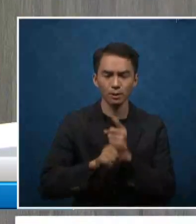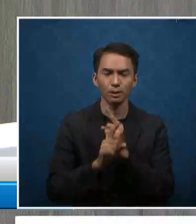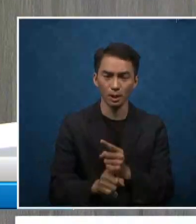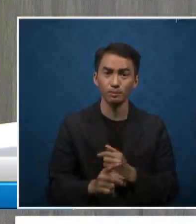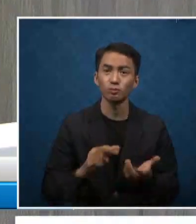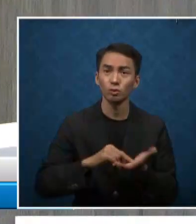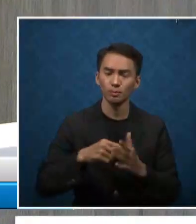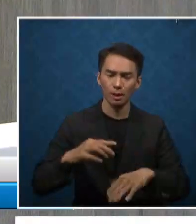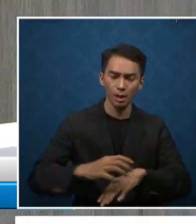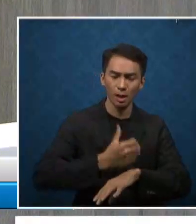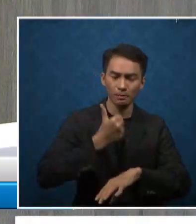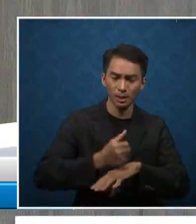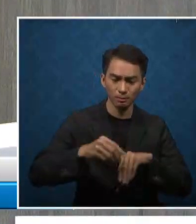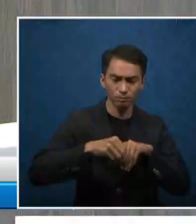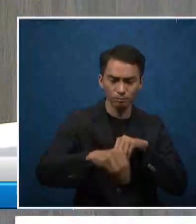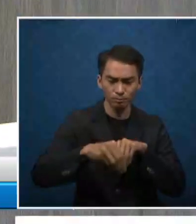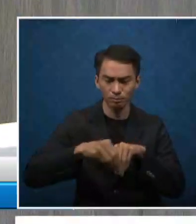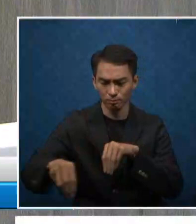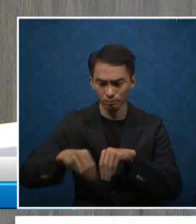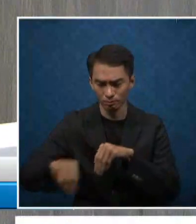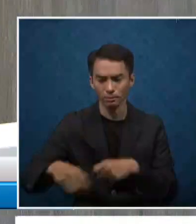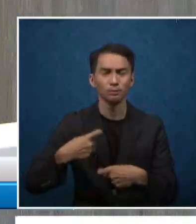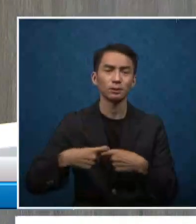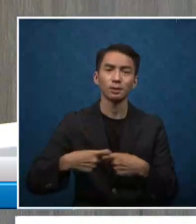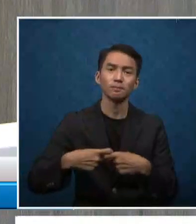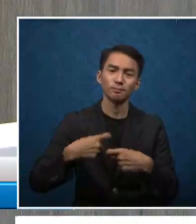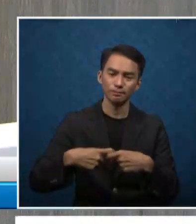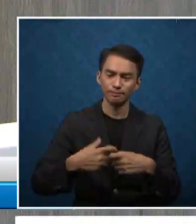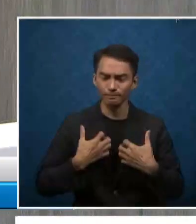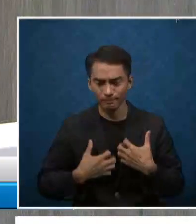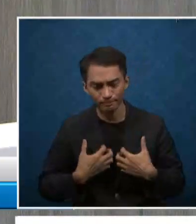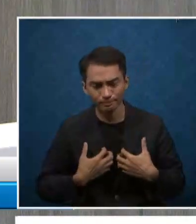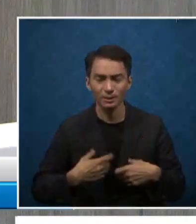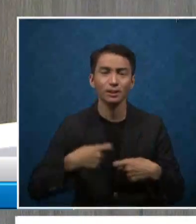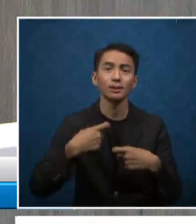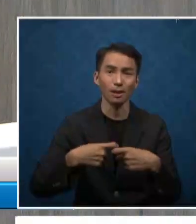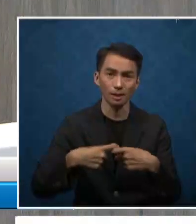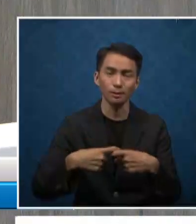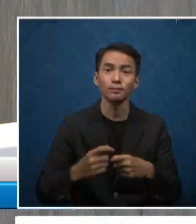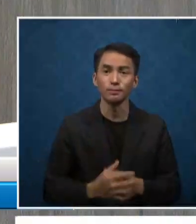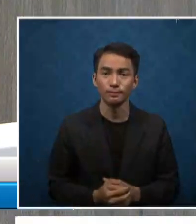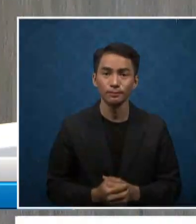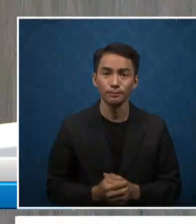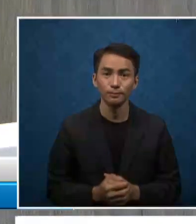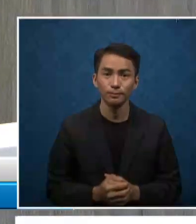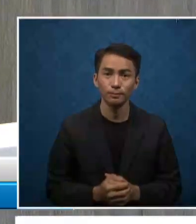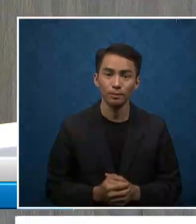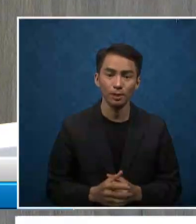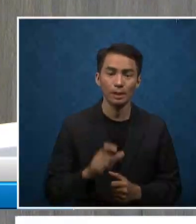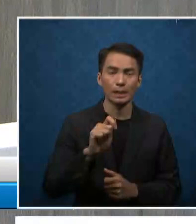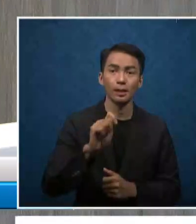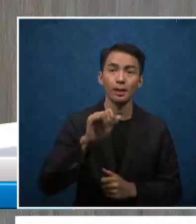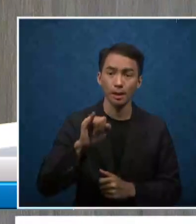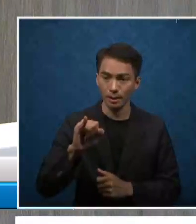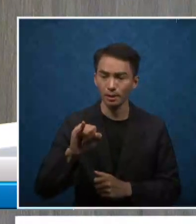กระจายอำนจการตัส่งใหขององคกรส่นปลายเกดความอึดอัดนะครับซึงผมชอว่าบบ AI ระบบข้ม